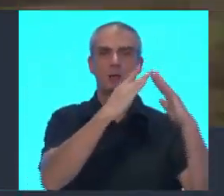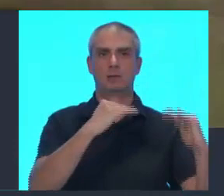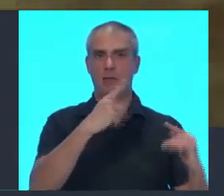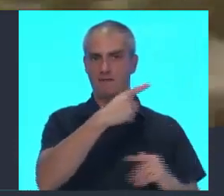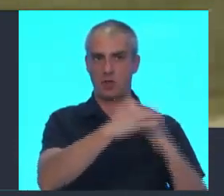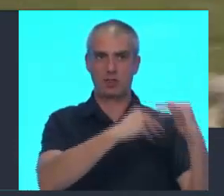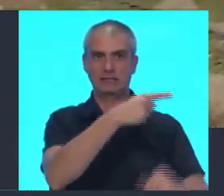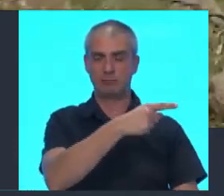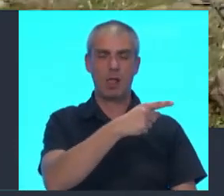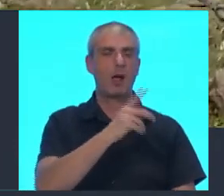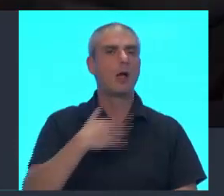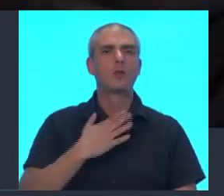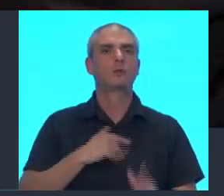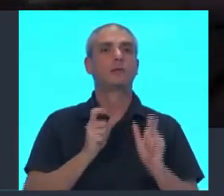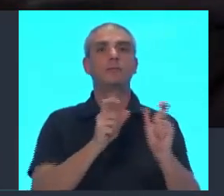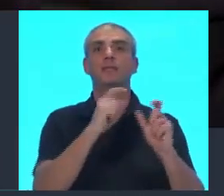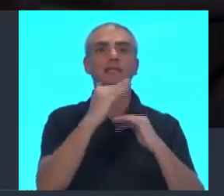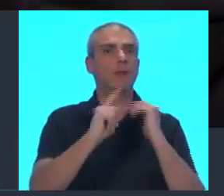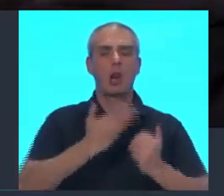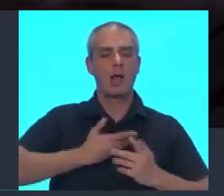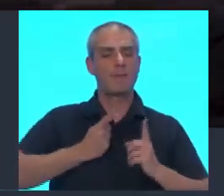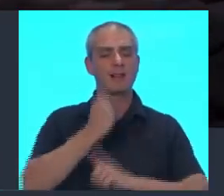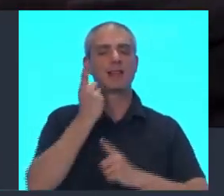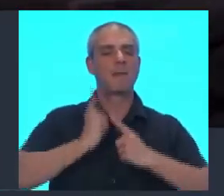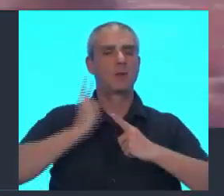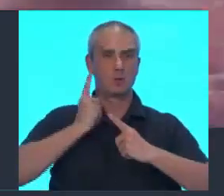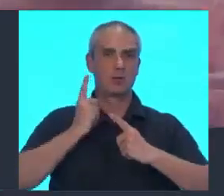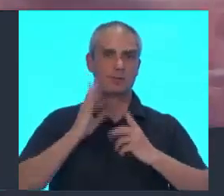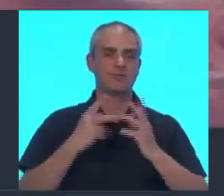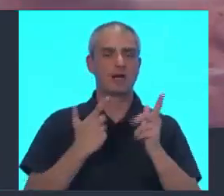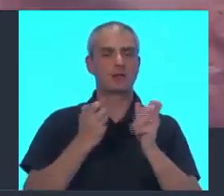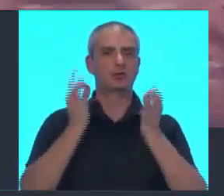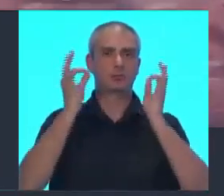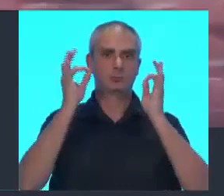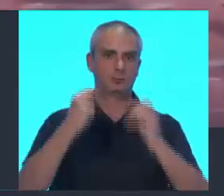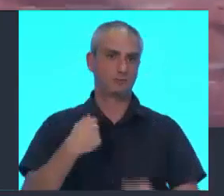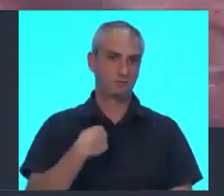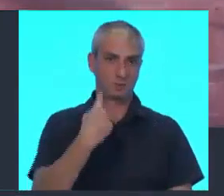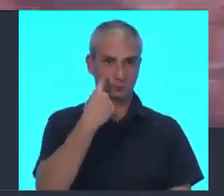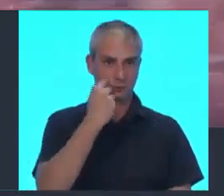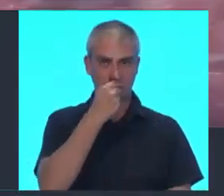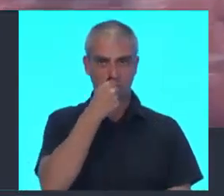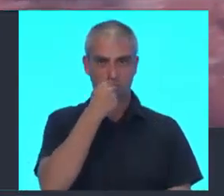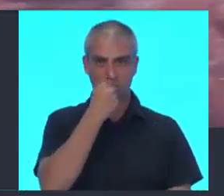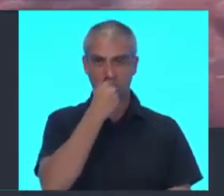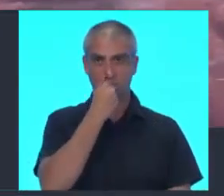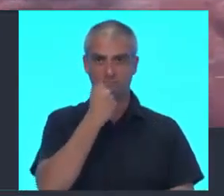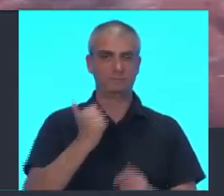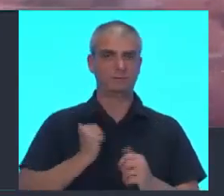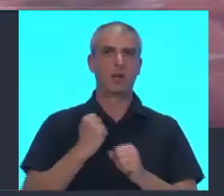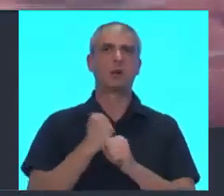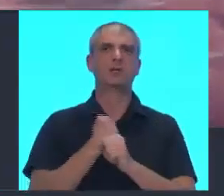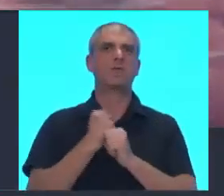המטרה היא למנוע מחיזבאללה להשיג טילים מדויקים וחימוש מתקדם. אני מתרשם מהעבודה הגדולה שצהל עושה